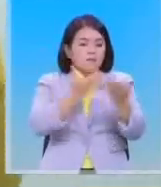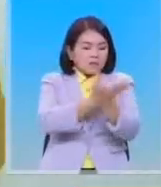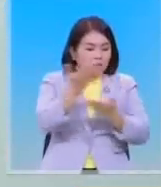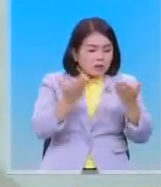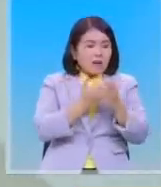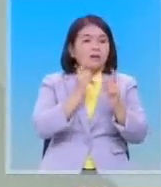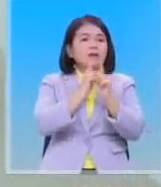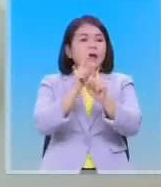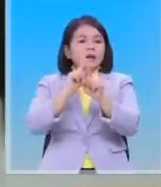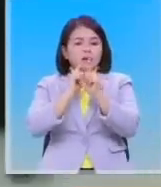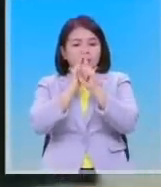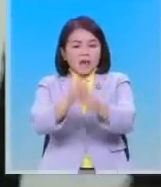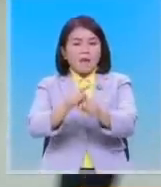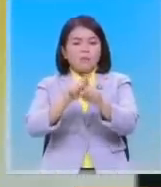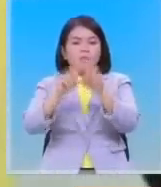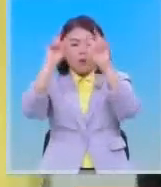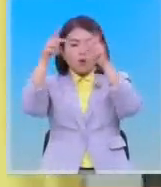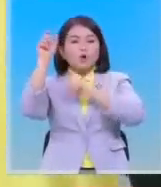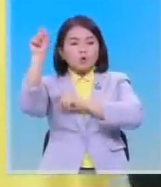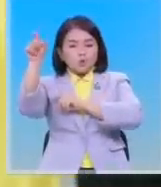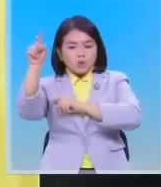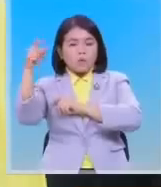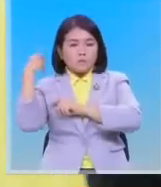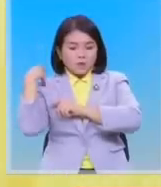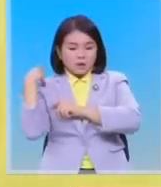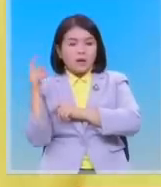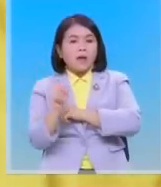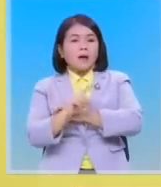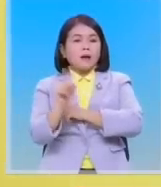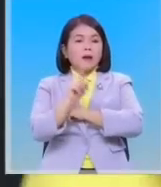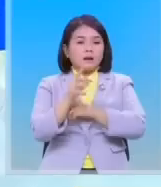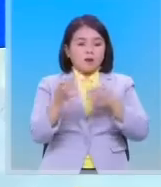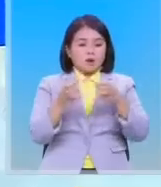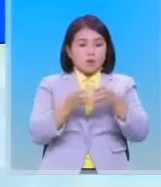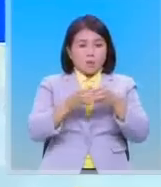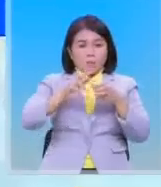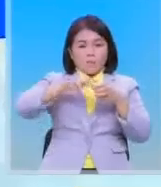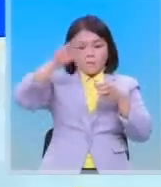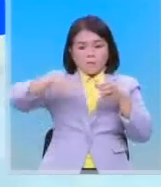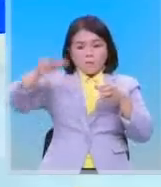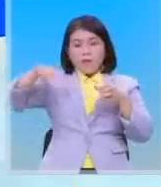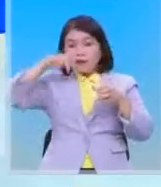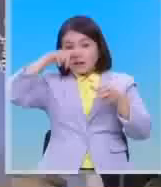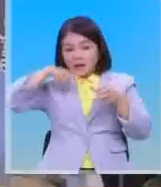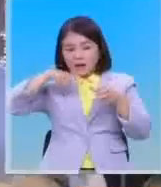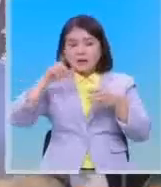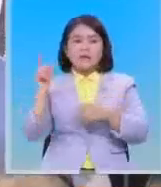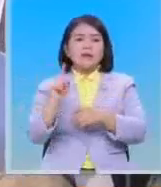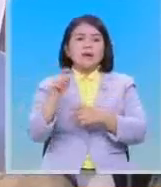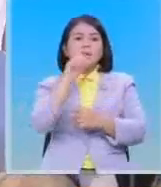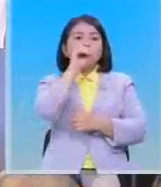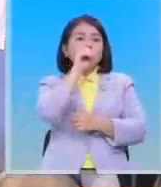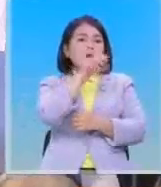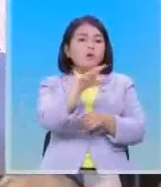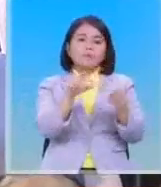ความจำเป็นเร่งด่วนนะคะในขณะที่ความเคลื่อนไหวของพรรคเพื่อไทยกันบ้างคุณผู้ชมทางเพื่อไทยเองก็แจ้งความคืบห